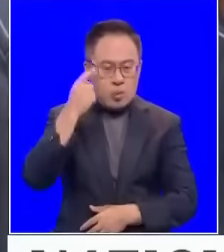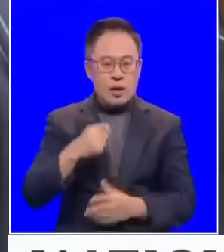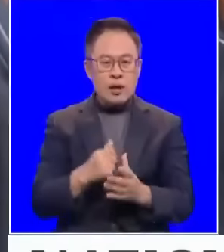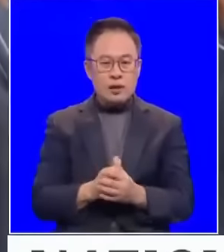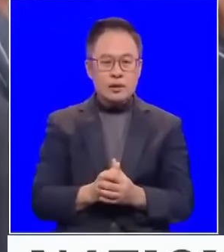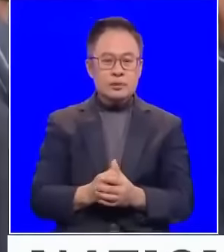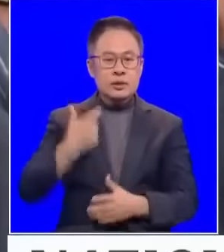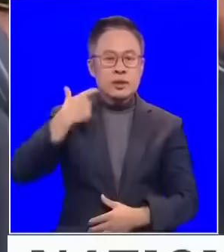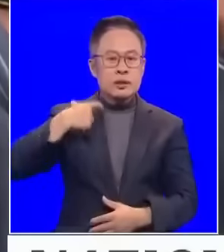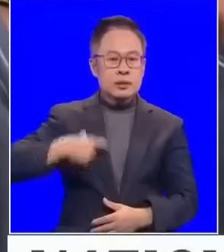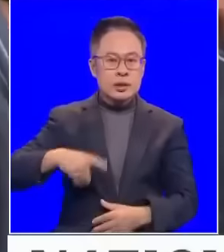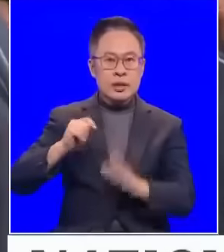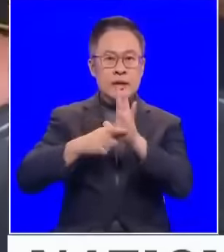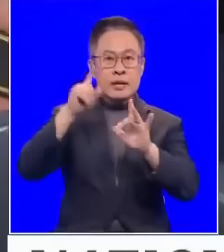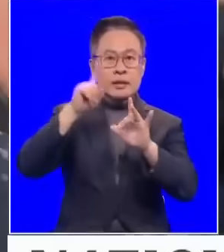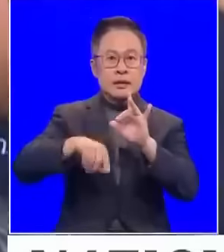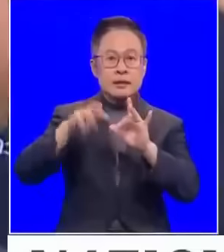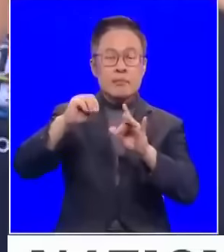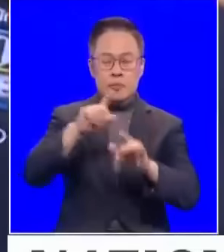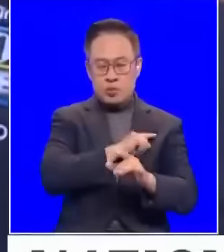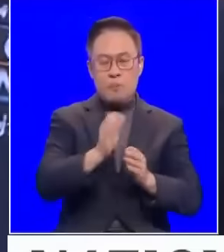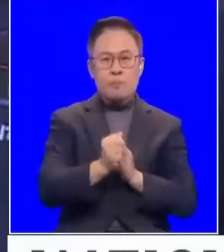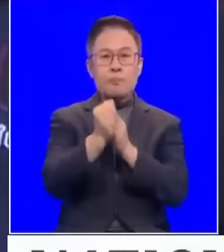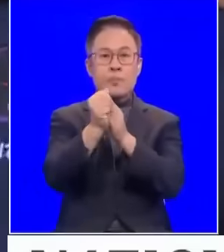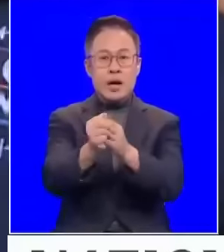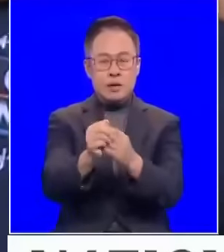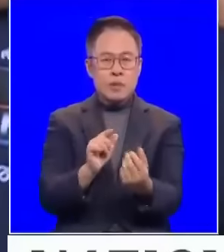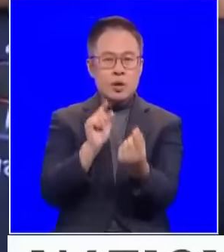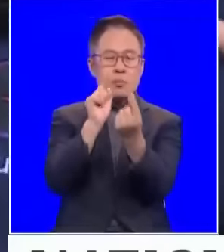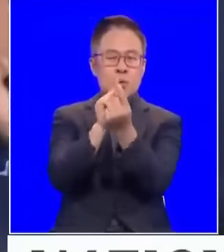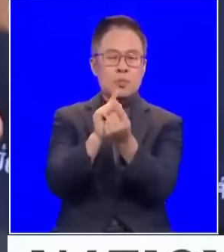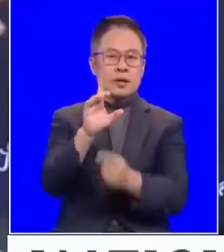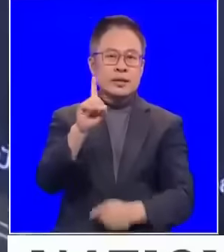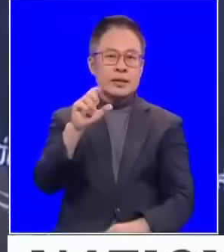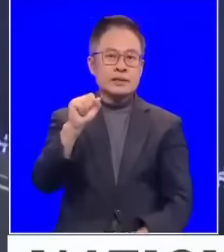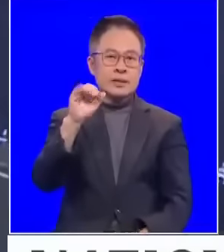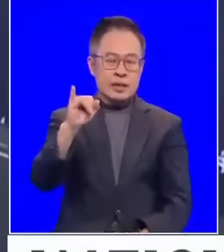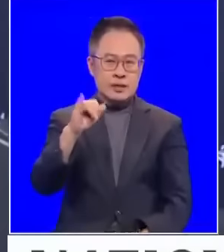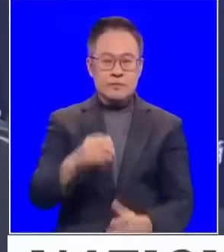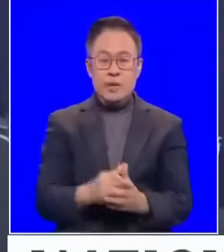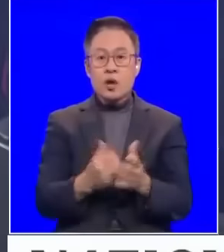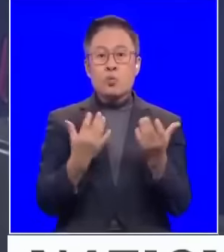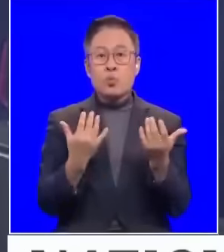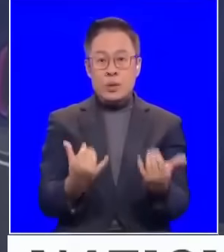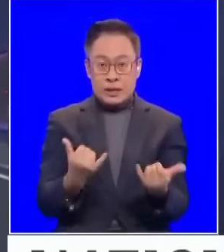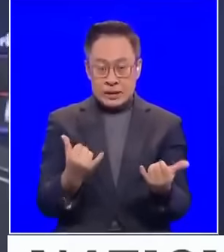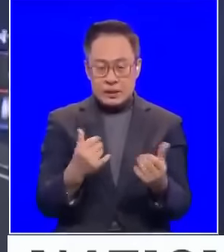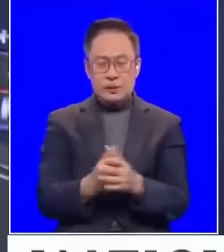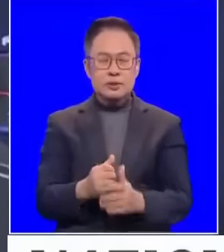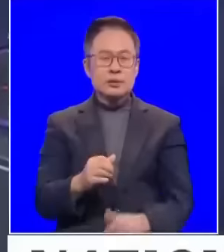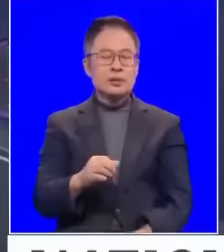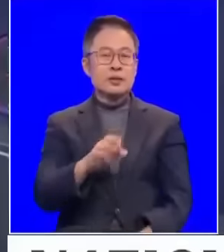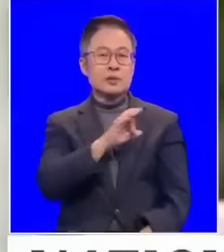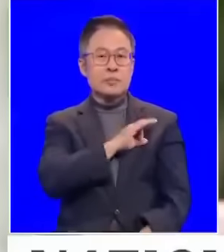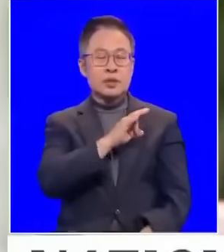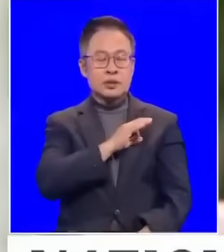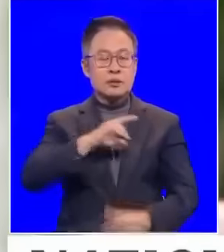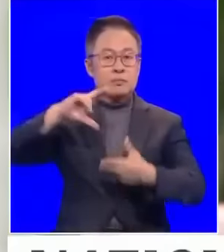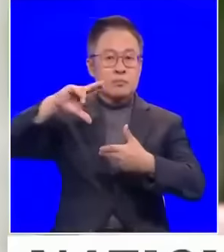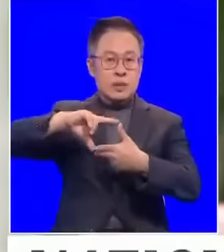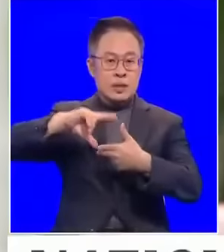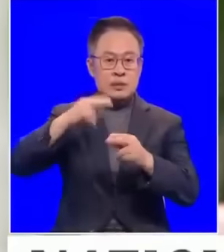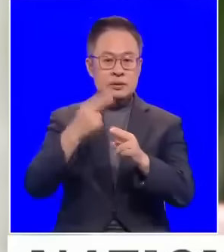อุ๊ยคือใครท้ายที่สุดแล้วก็คุณสามารถเจนชัยจิตวณิชสมาชิกพรรคพลังประชารัฐออกมาโพสต์ค่ะ